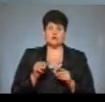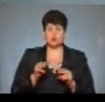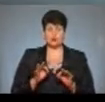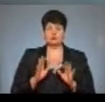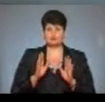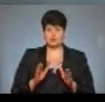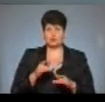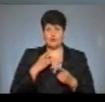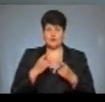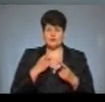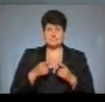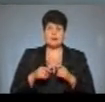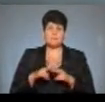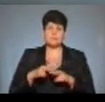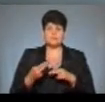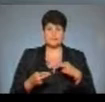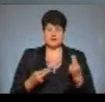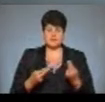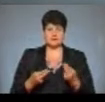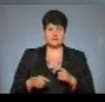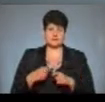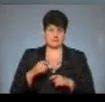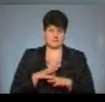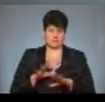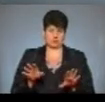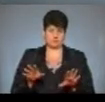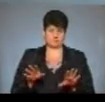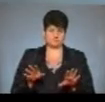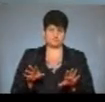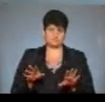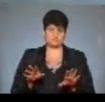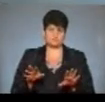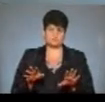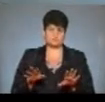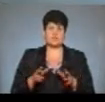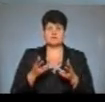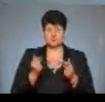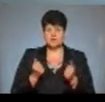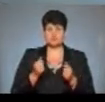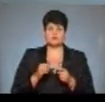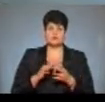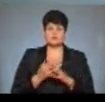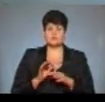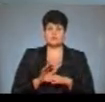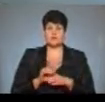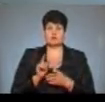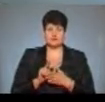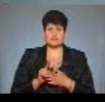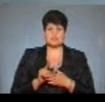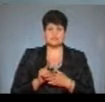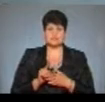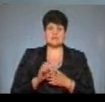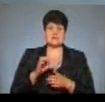казати, відшкодування збитків зі сторони держави не буде. Ну, звичайно, що аграрії повинні страхувати посіви.